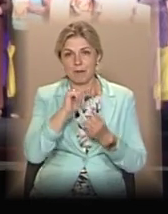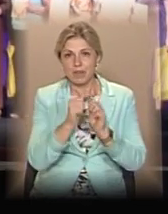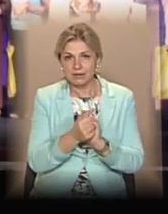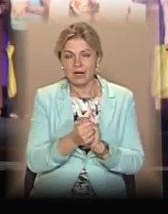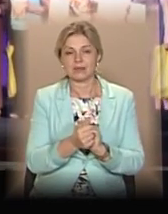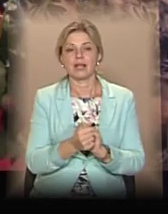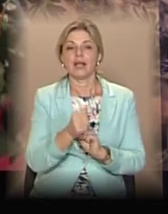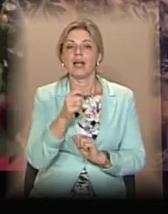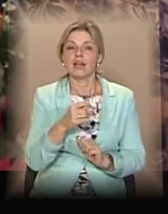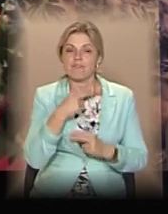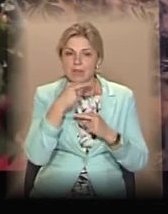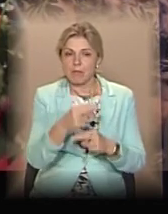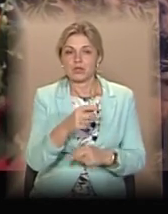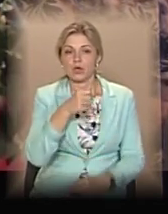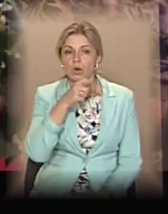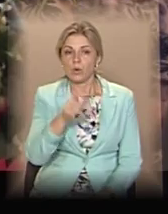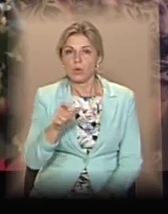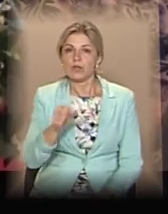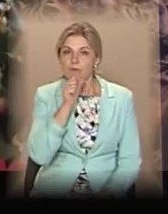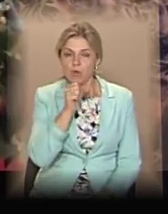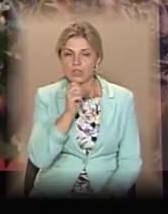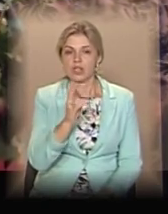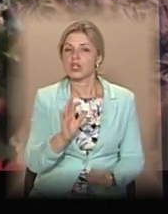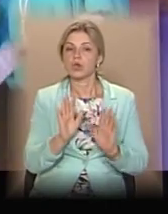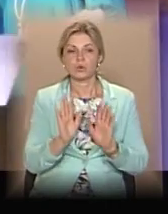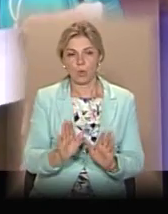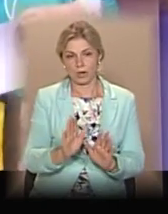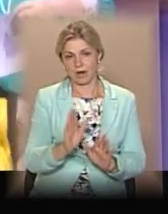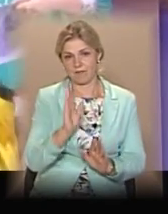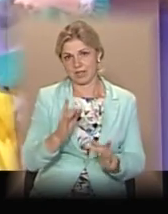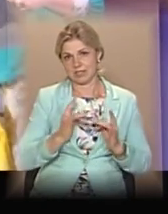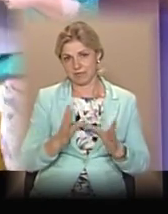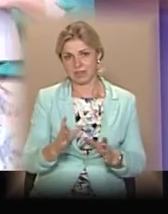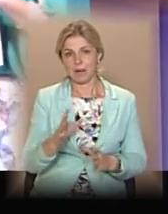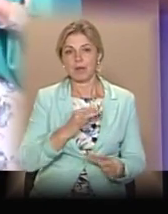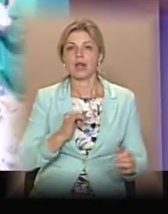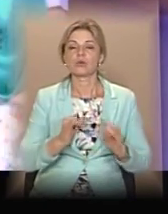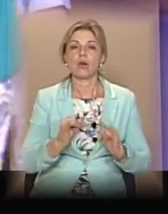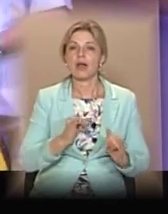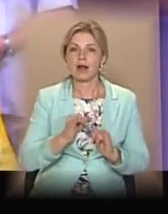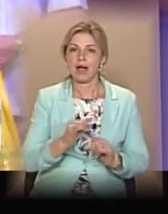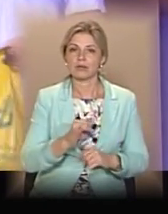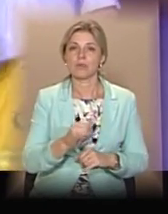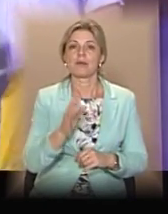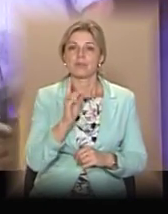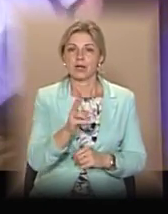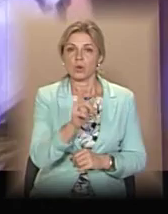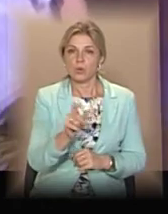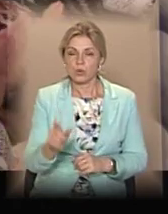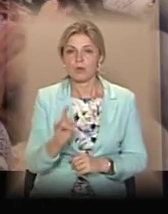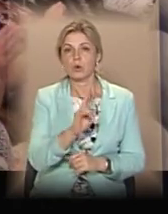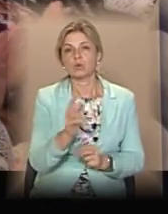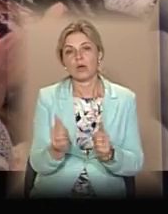людям поважного віку потрібно не лише у свята. Бути толерантними та люблячими кожного дня до тих, хто поруч із нами –